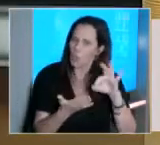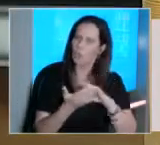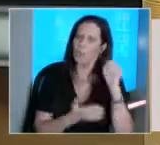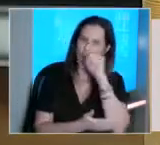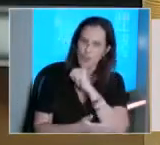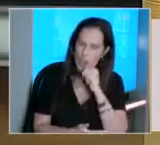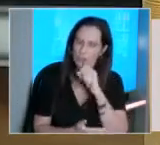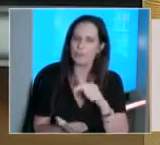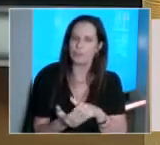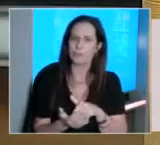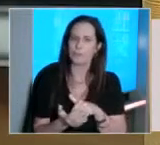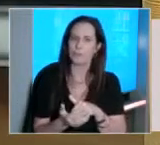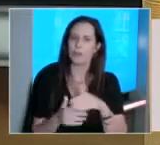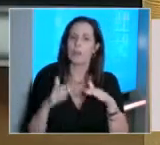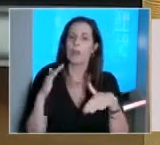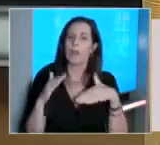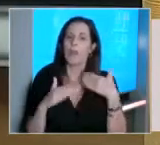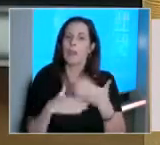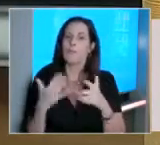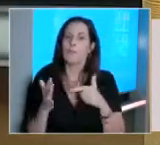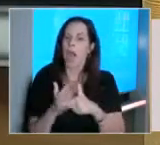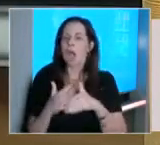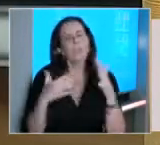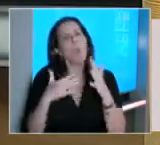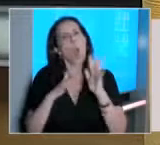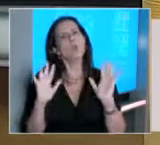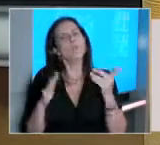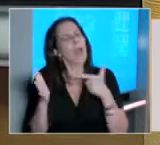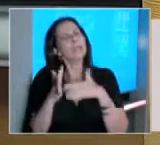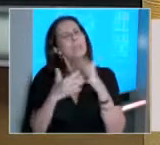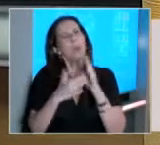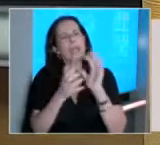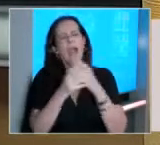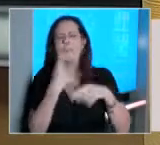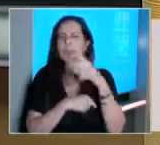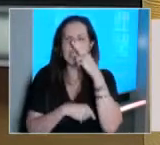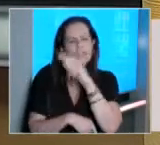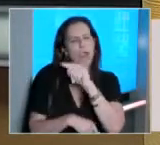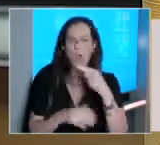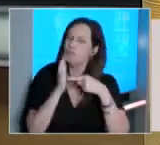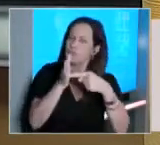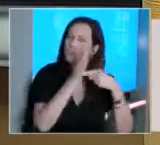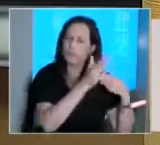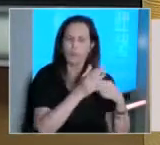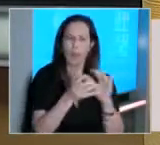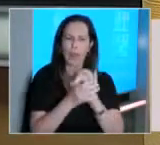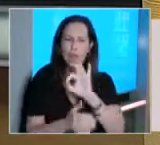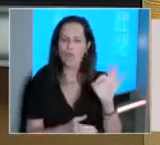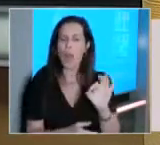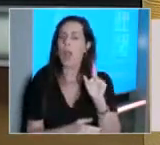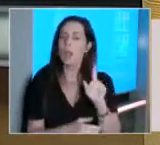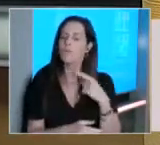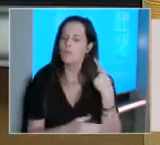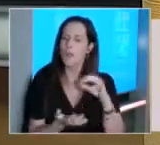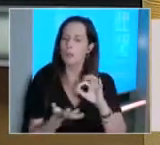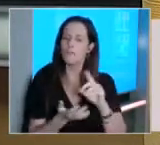השיר, ואז היא מודדת אותו על חברים שלה, ככה היא אמרה במילים האלה, היא בעצם ניסתה אותו על אנשים קרובים לה,